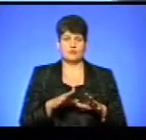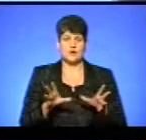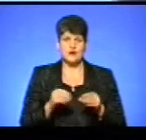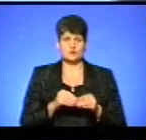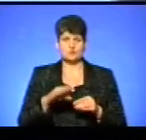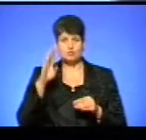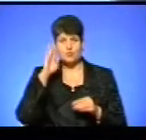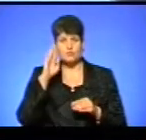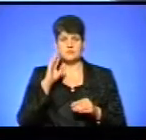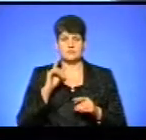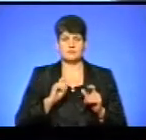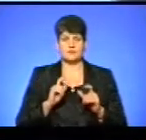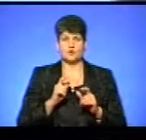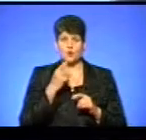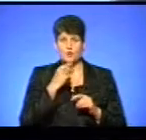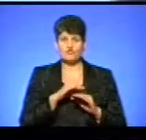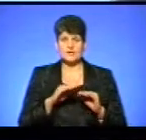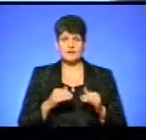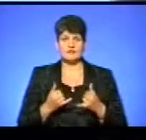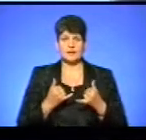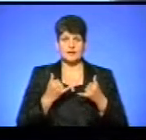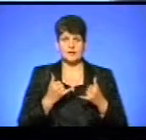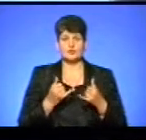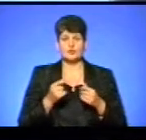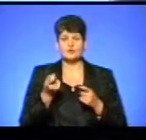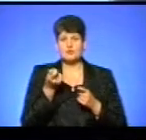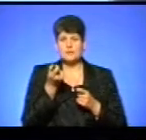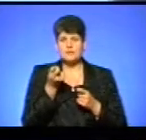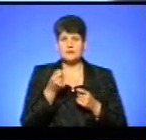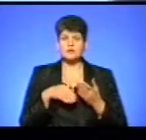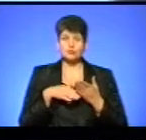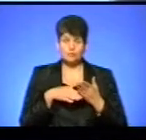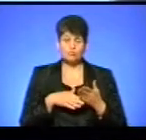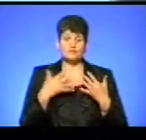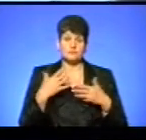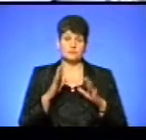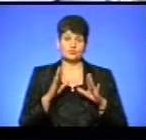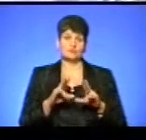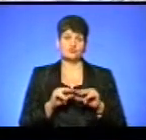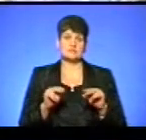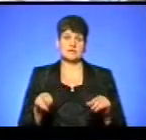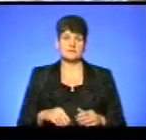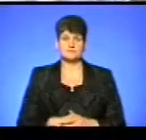курсантами кров діткам. Якщо хоч краплинка допоможе, ми вже будемо щасливі.